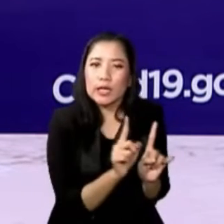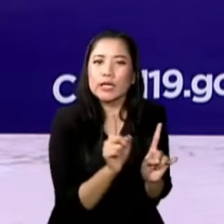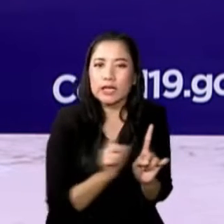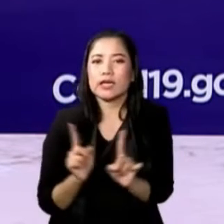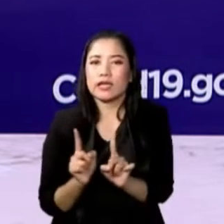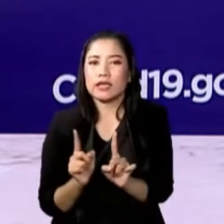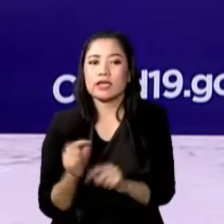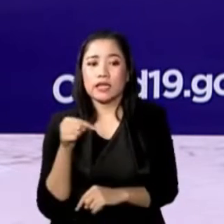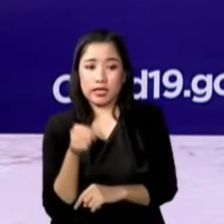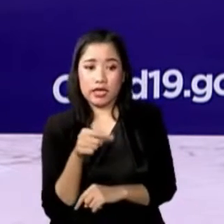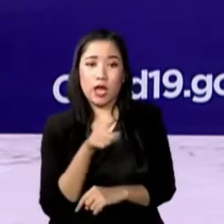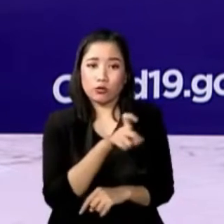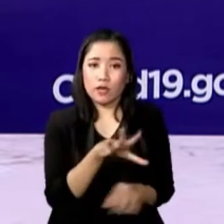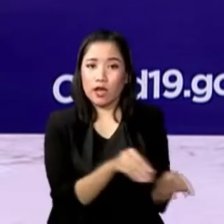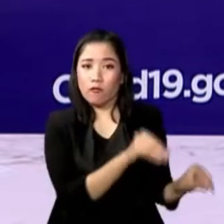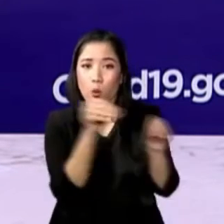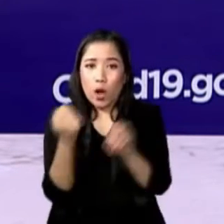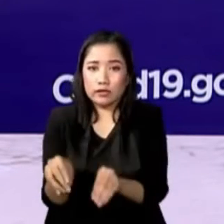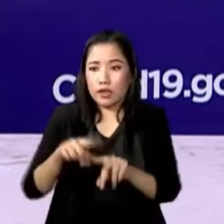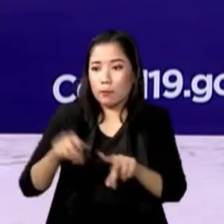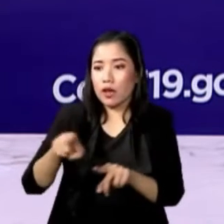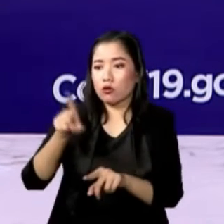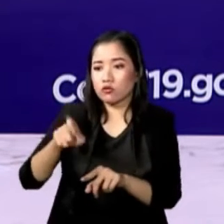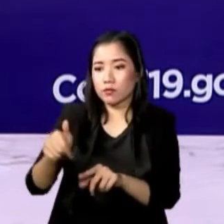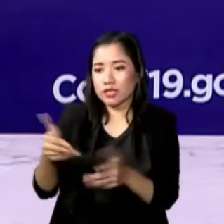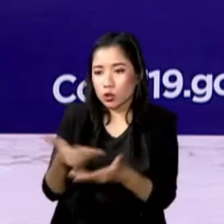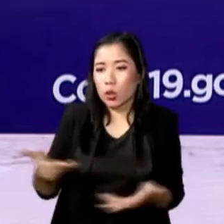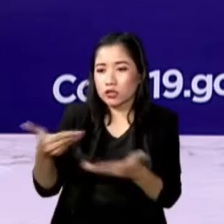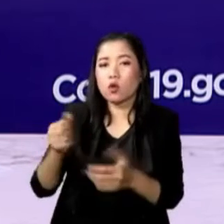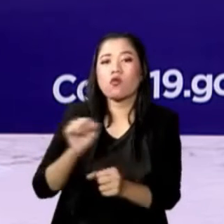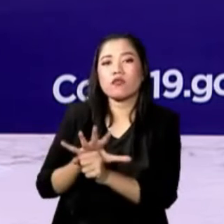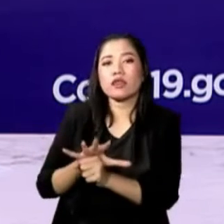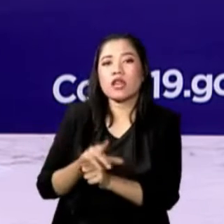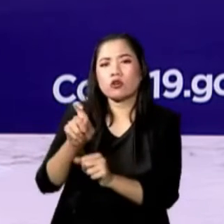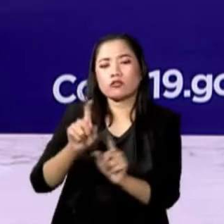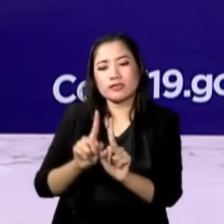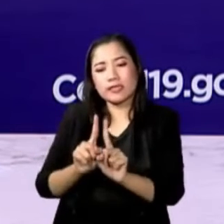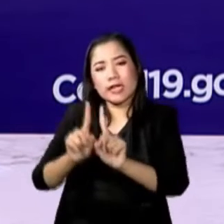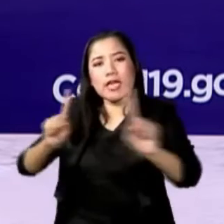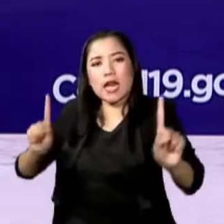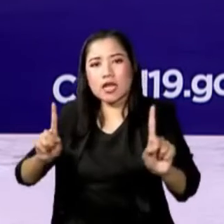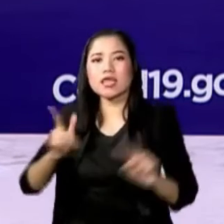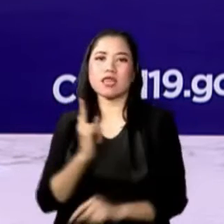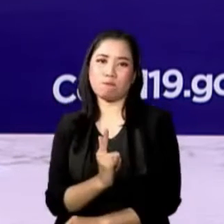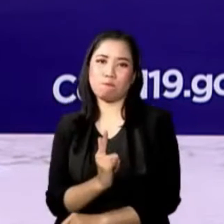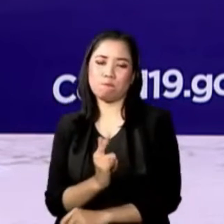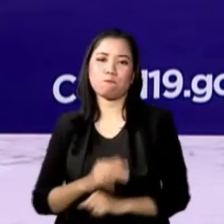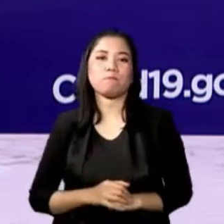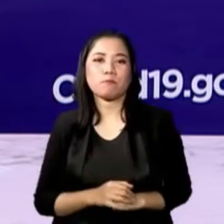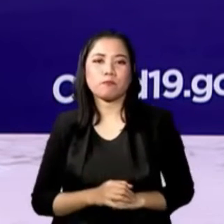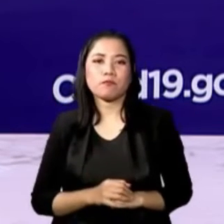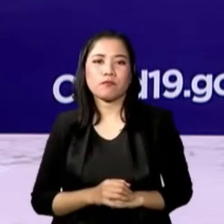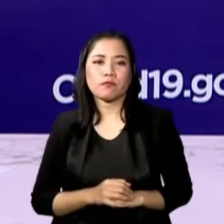dilakukan evakuasi dalam kondisi COVID-19, di mana orang harus menjaga jarak. Keadaan